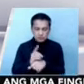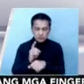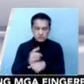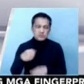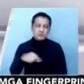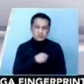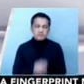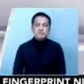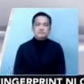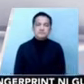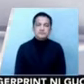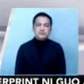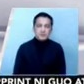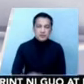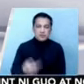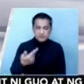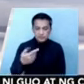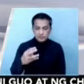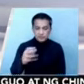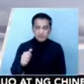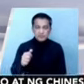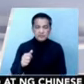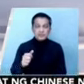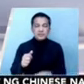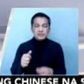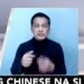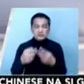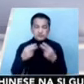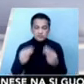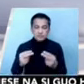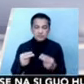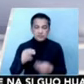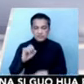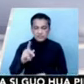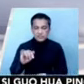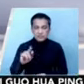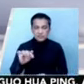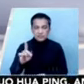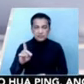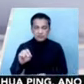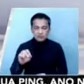GMA Integrated News, Sandra Aguinaldo, nakatutok 24 oras.